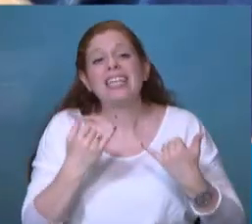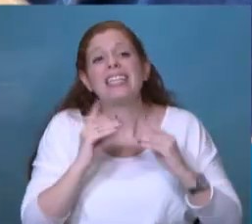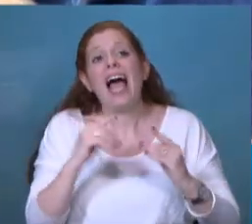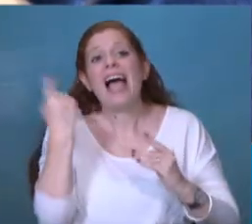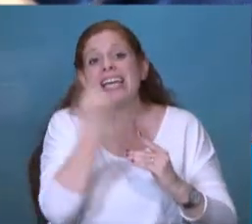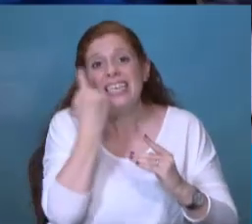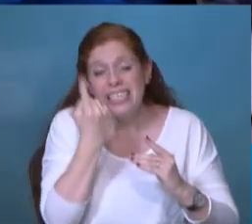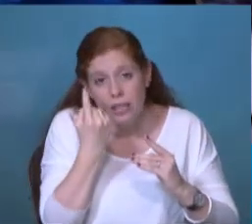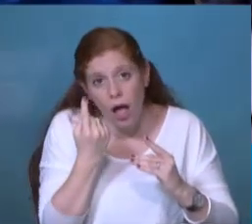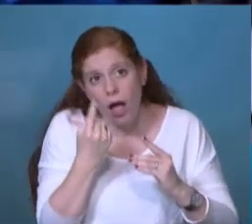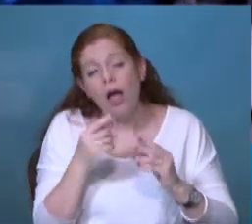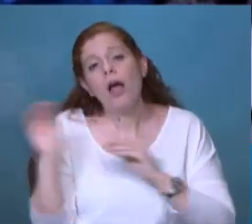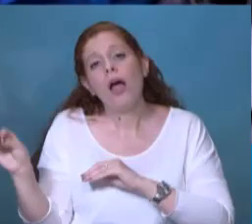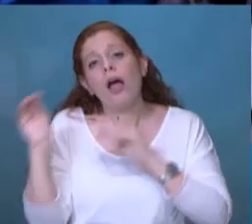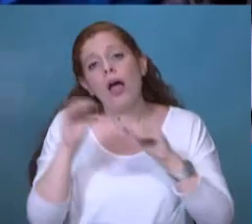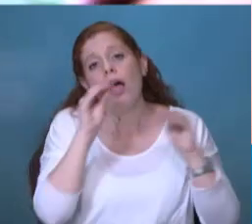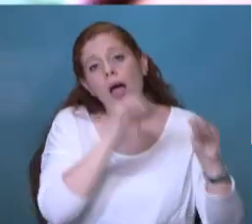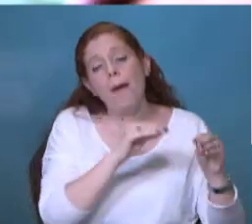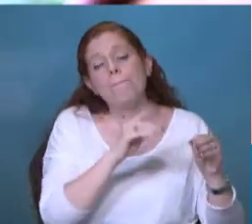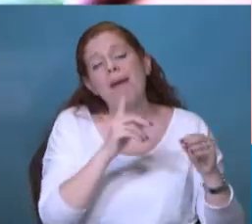להתנייד בוונציה.